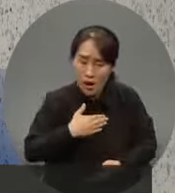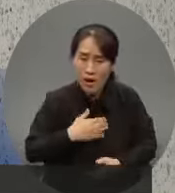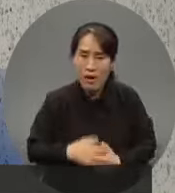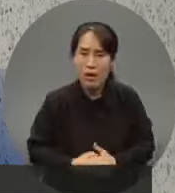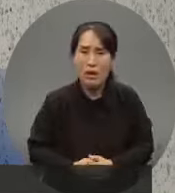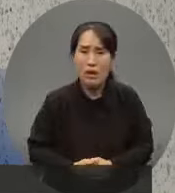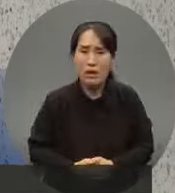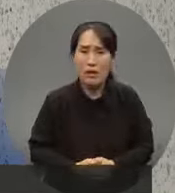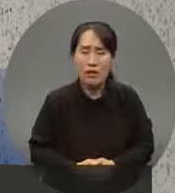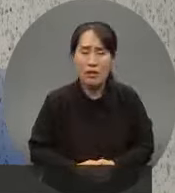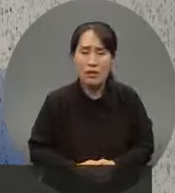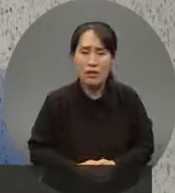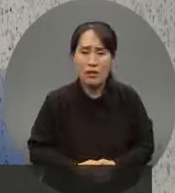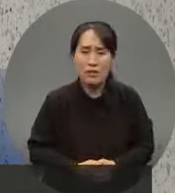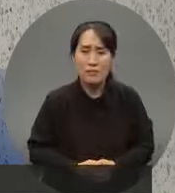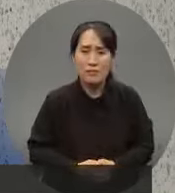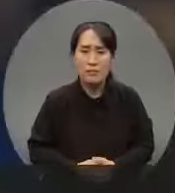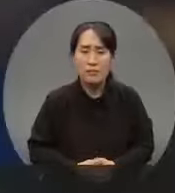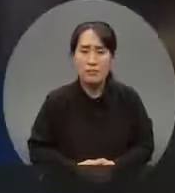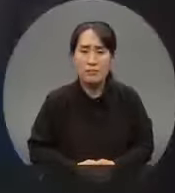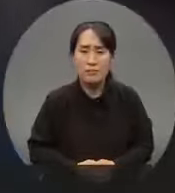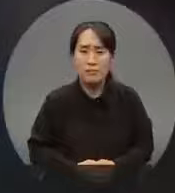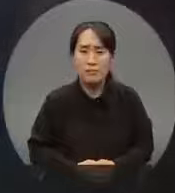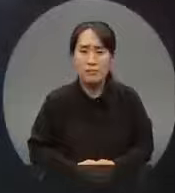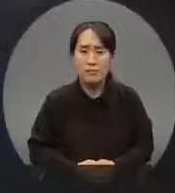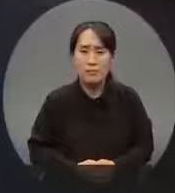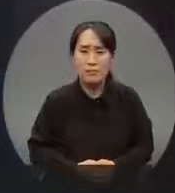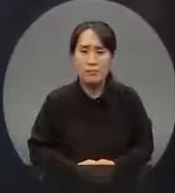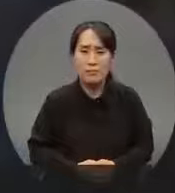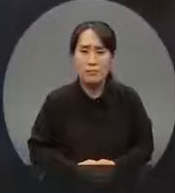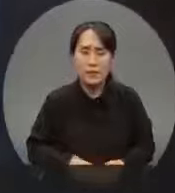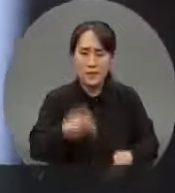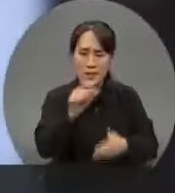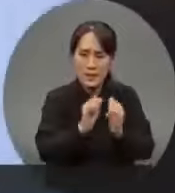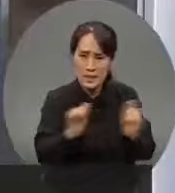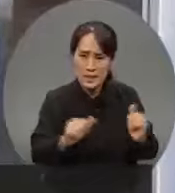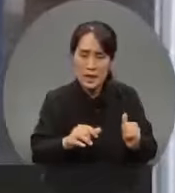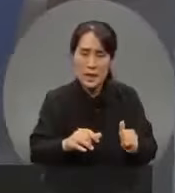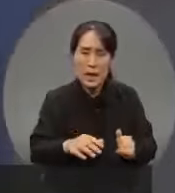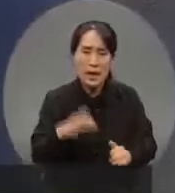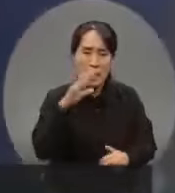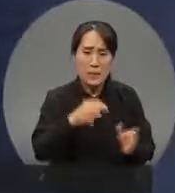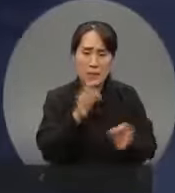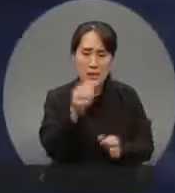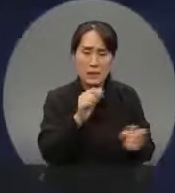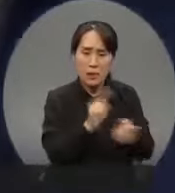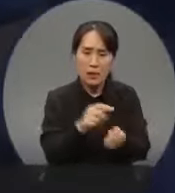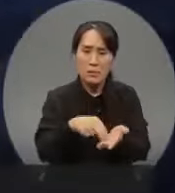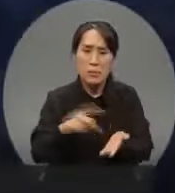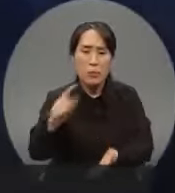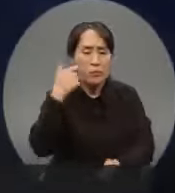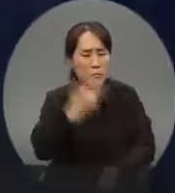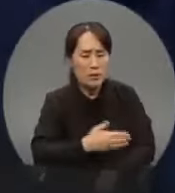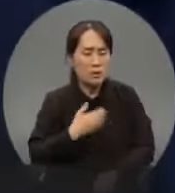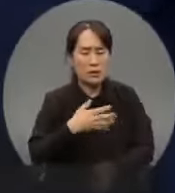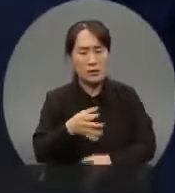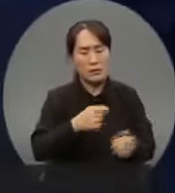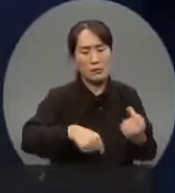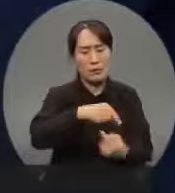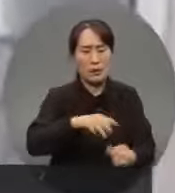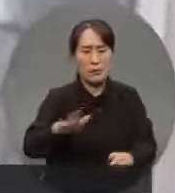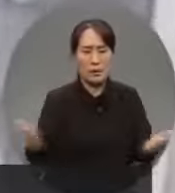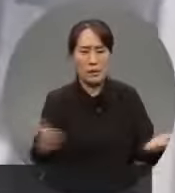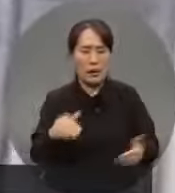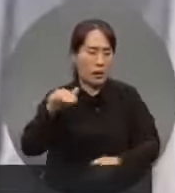대충 그 감 안오시나요 재지는 카페 사장도 만나 입장을 물었지만 자신은 사업하는 사람이며 이번